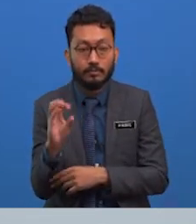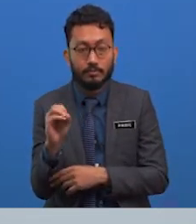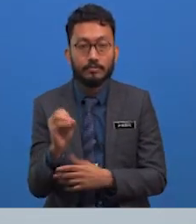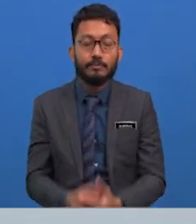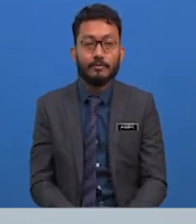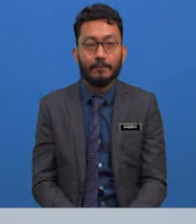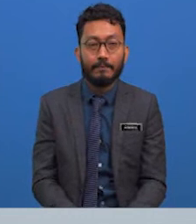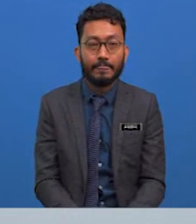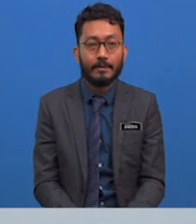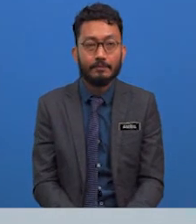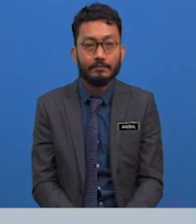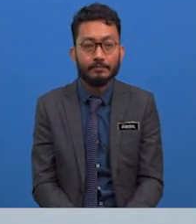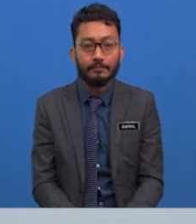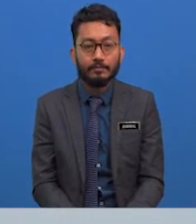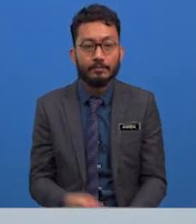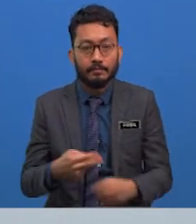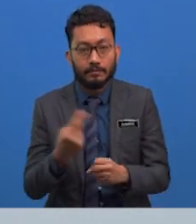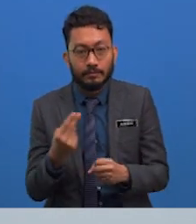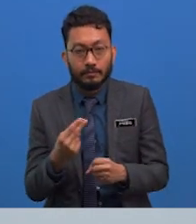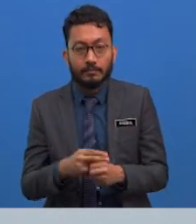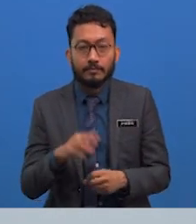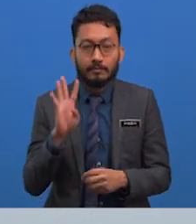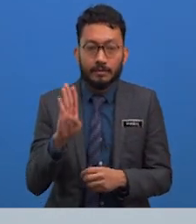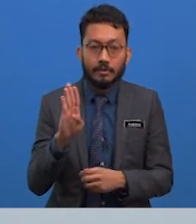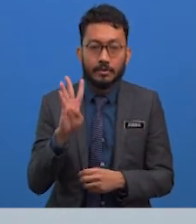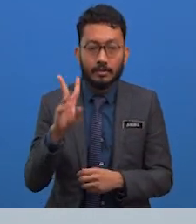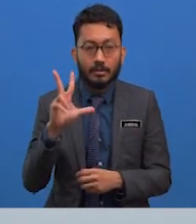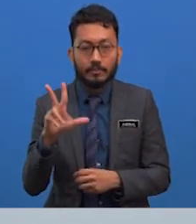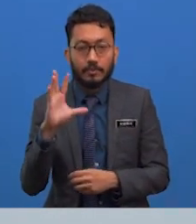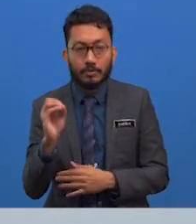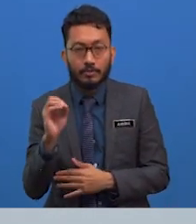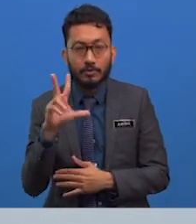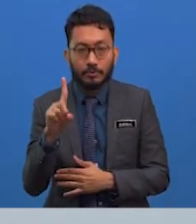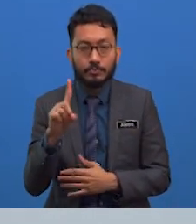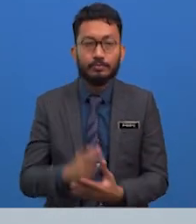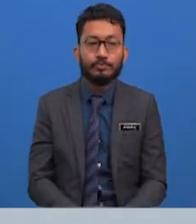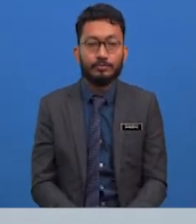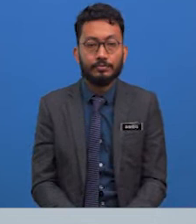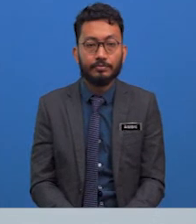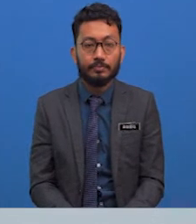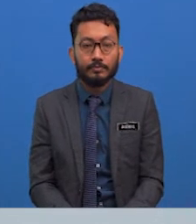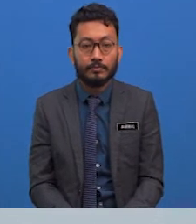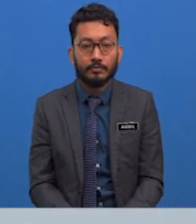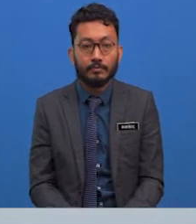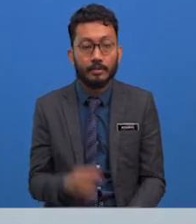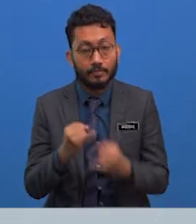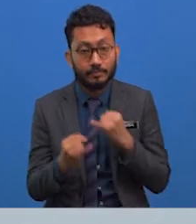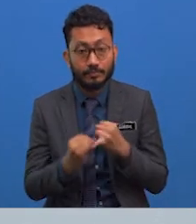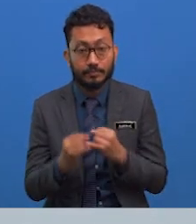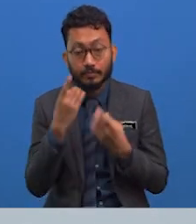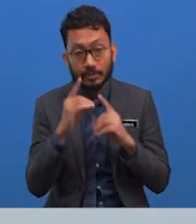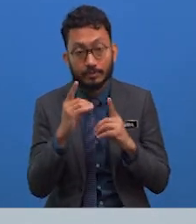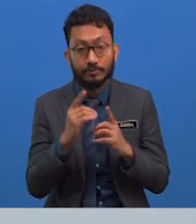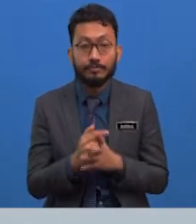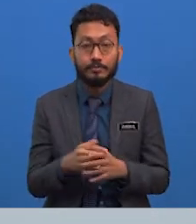darjah menghasilkan B 30 darjah. Akhir sekali, jawapan